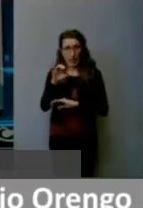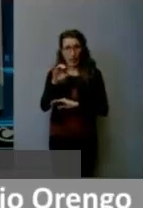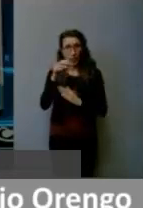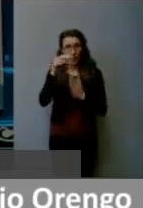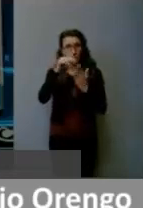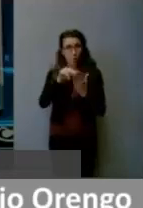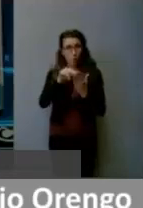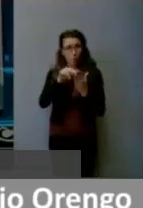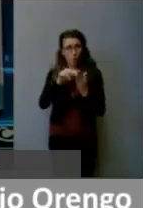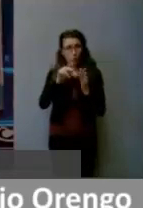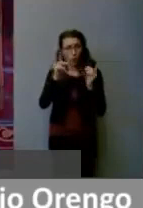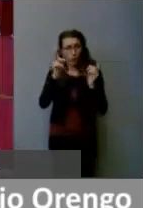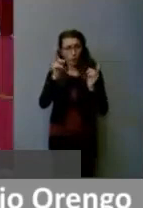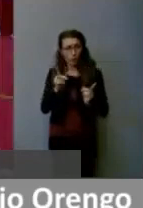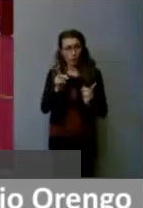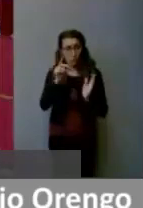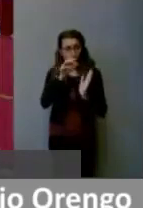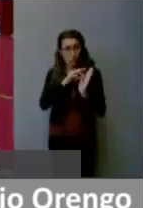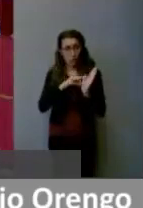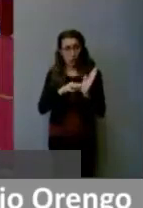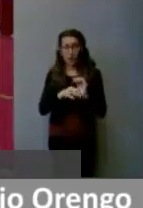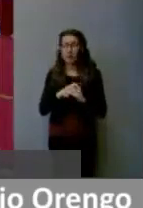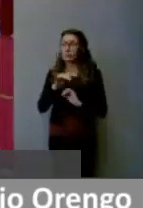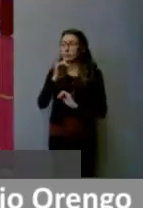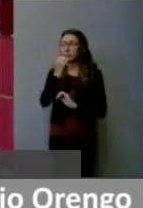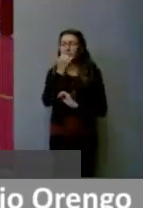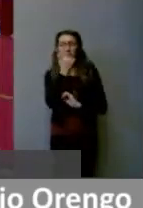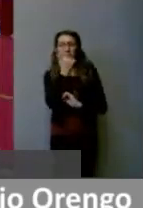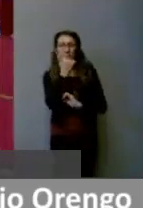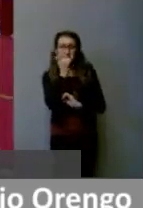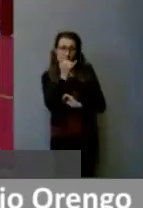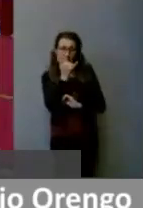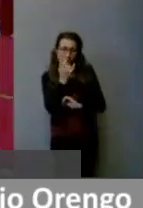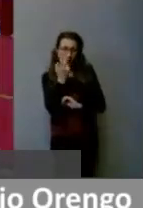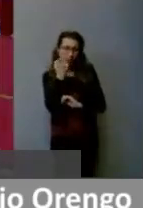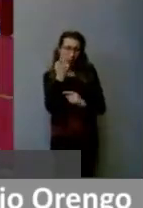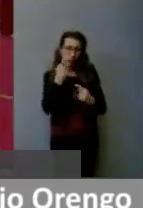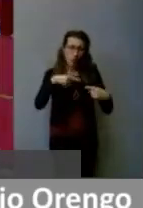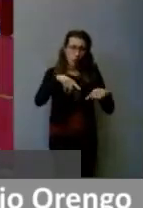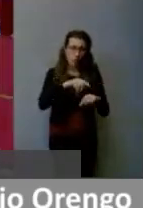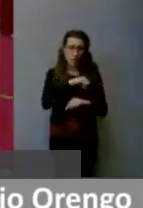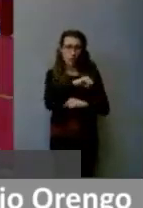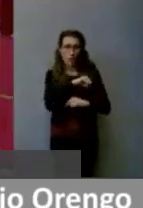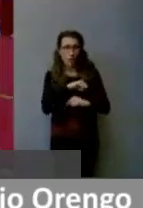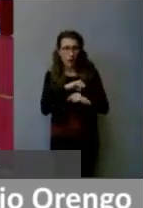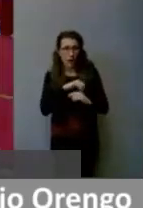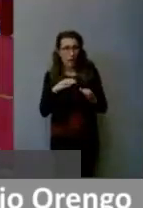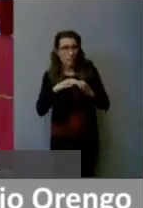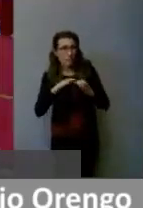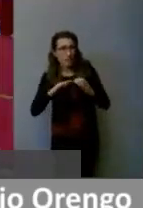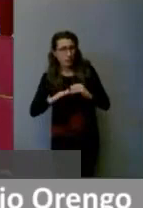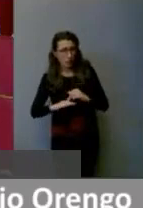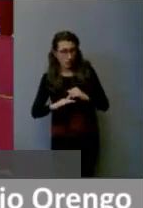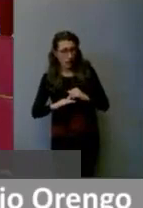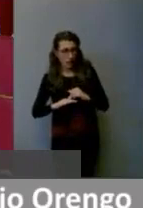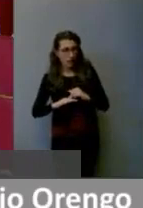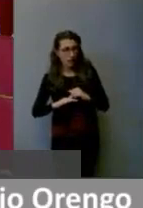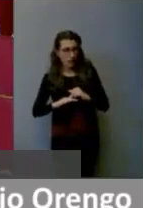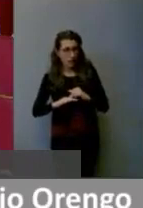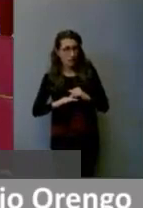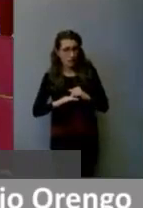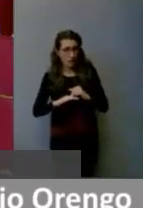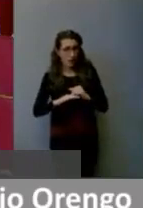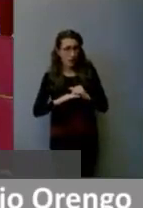Sull'ordine dei lavori, presidente, perché faccio notare che la minoranza del Consiglio Comunale non solo oggi suo tramite presiede il Consiglio,